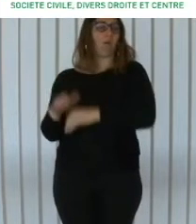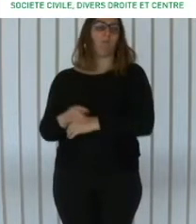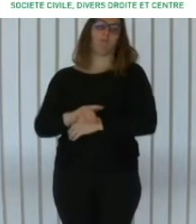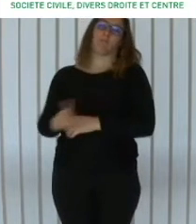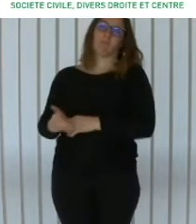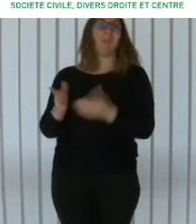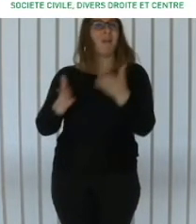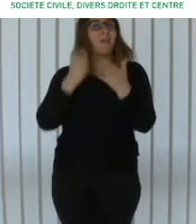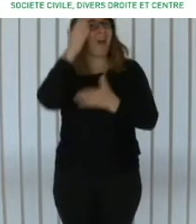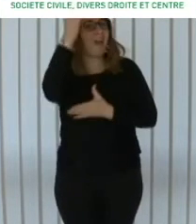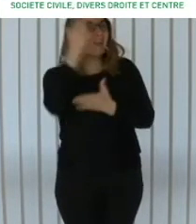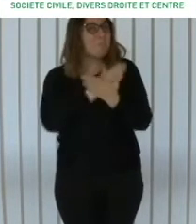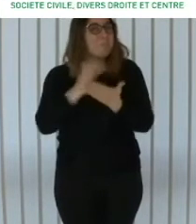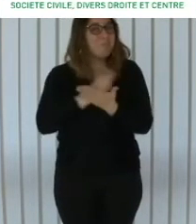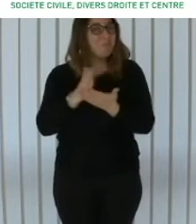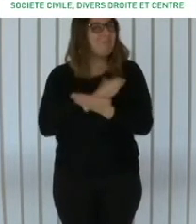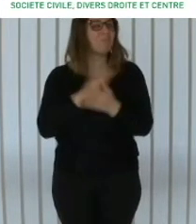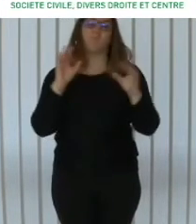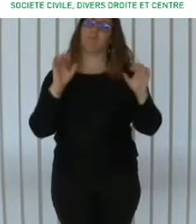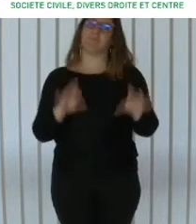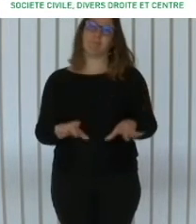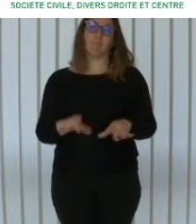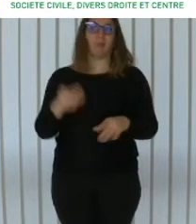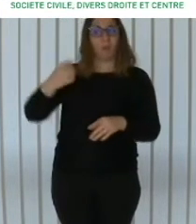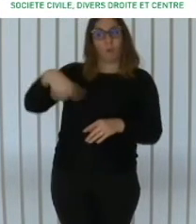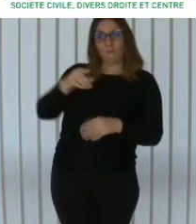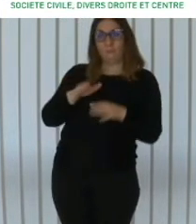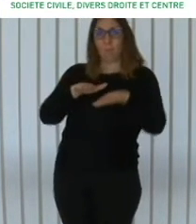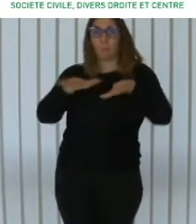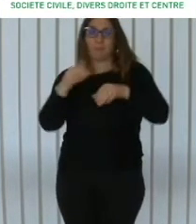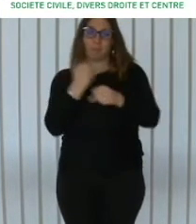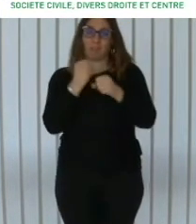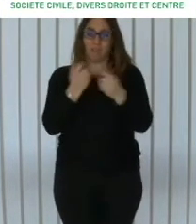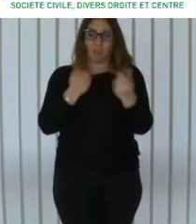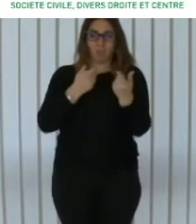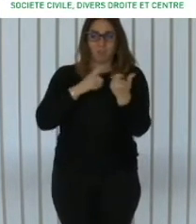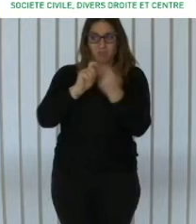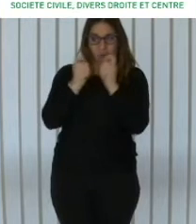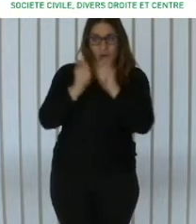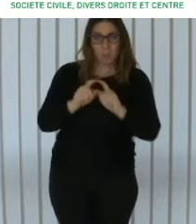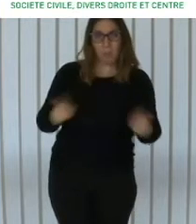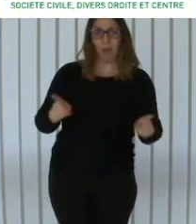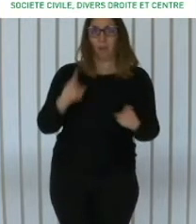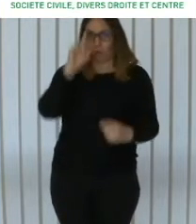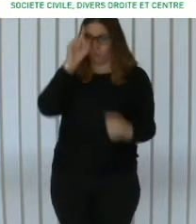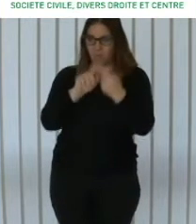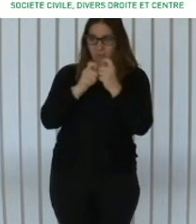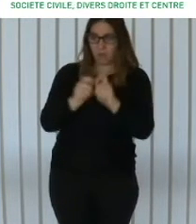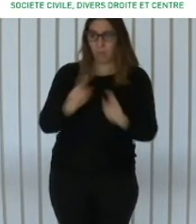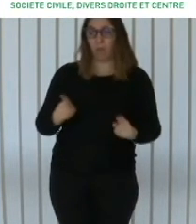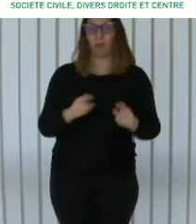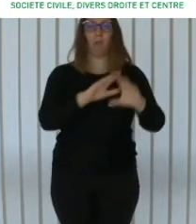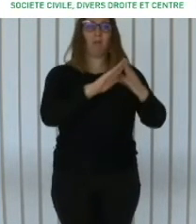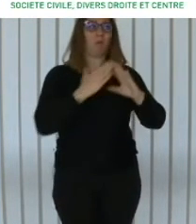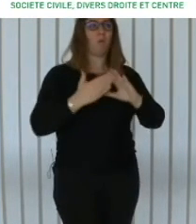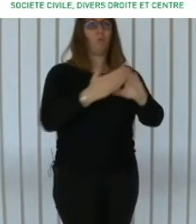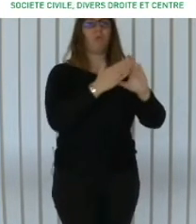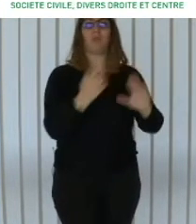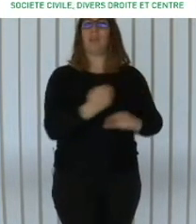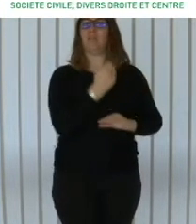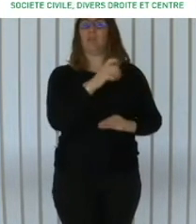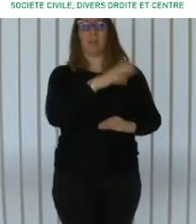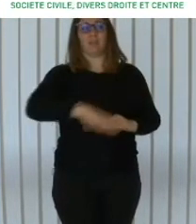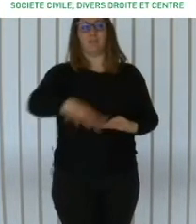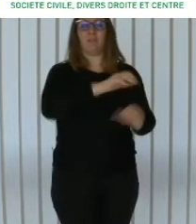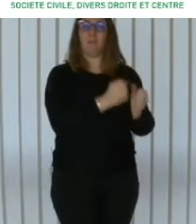préparé l'avenir. Si vous ne modifiez pas vos méthodes de travail et vos objectifs, la communauté éducative dans son